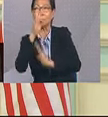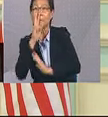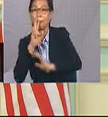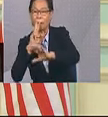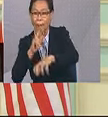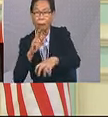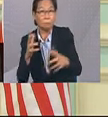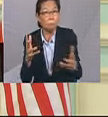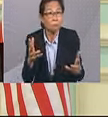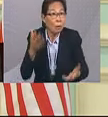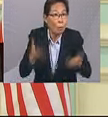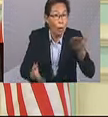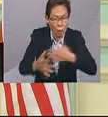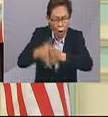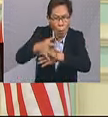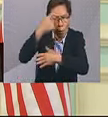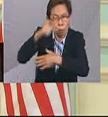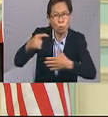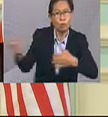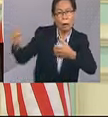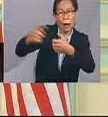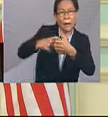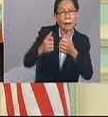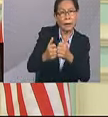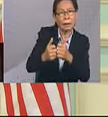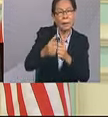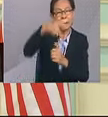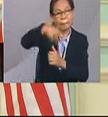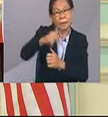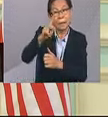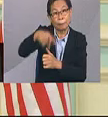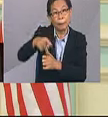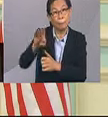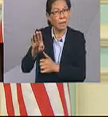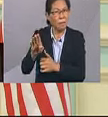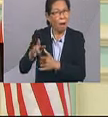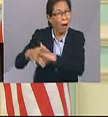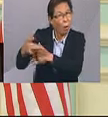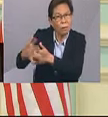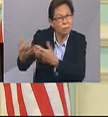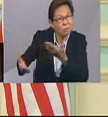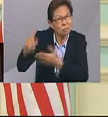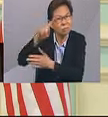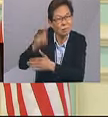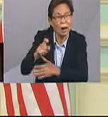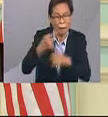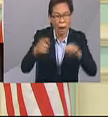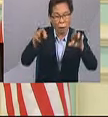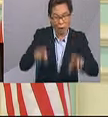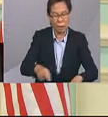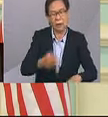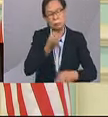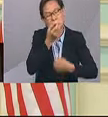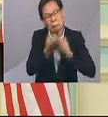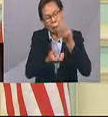merah. So mungkin terlalu awal untuk mengaitkannya dengan pelaksanaan PKPB, tapi rakyat